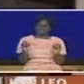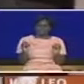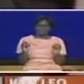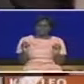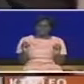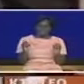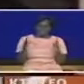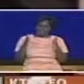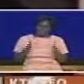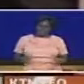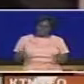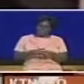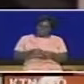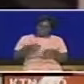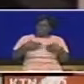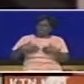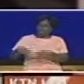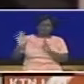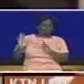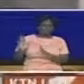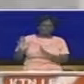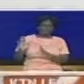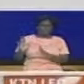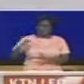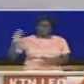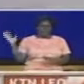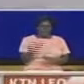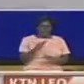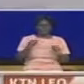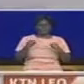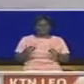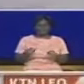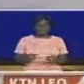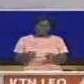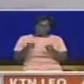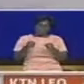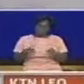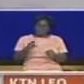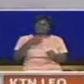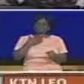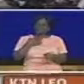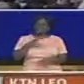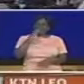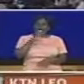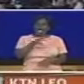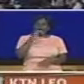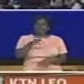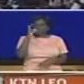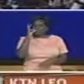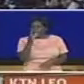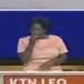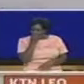Mtu kama huyo ni bure kabisa, anahitaji kutwangwa makofi. Wewe ukitaka kutukana Kibaki, ehe,